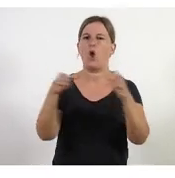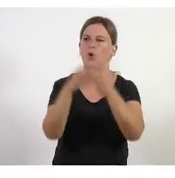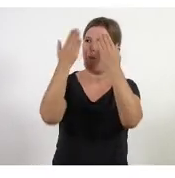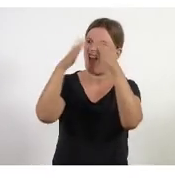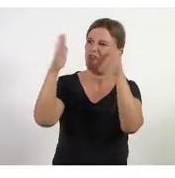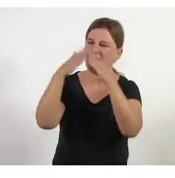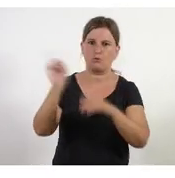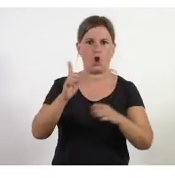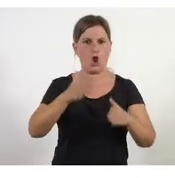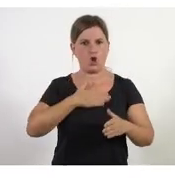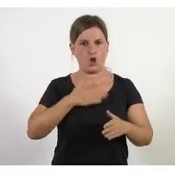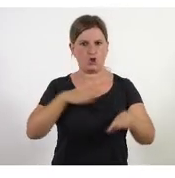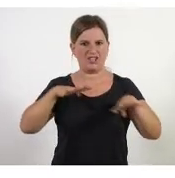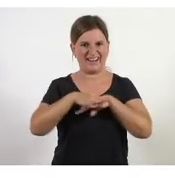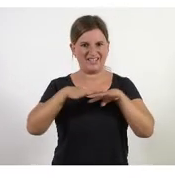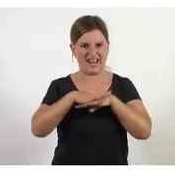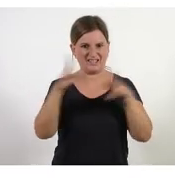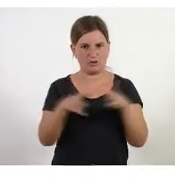pròpia xarxa social.